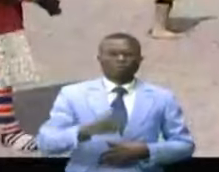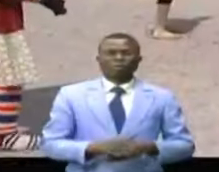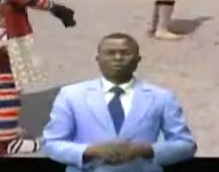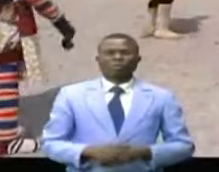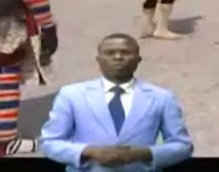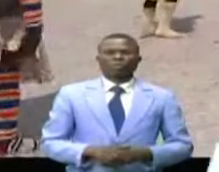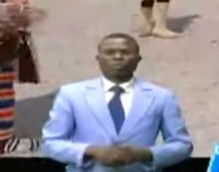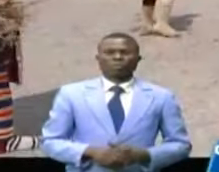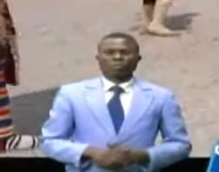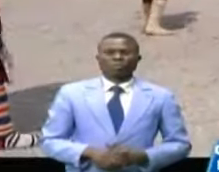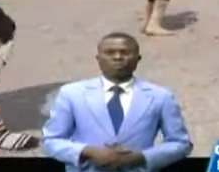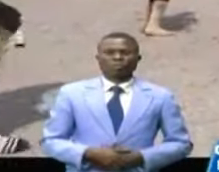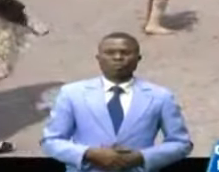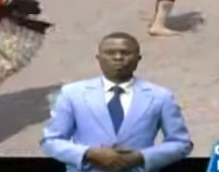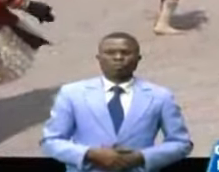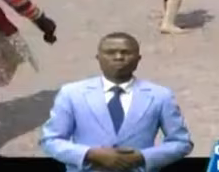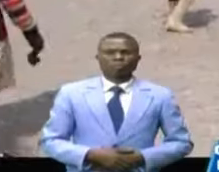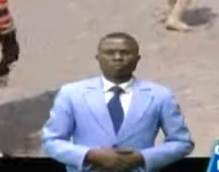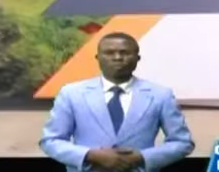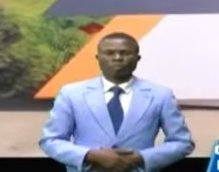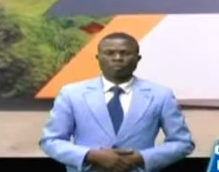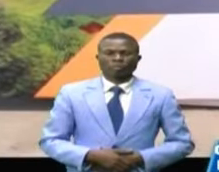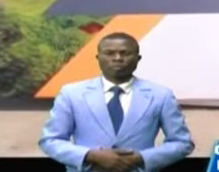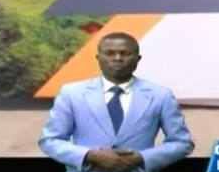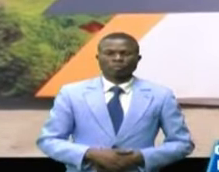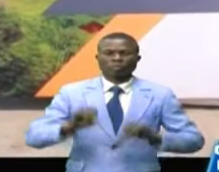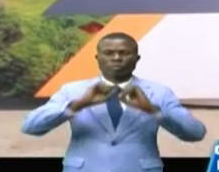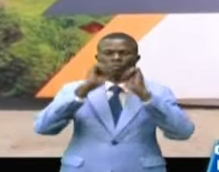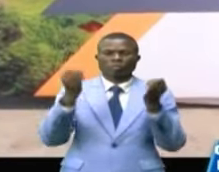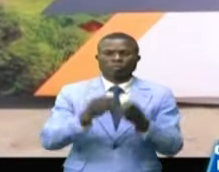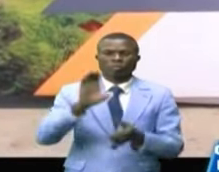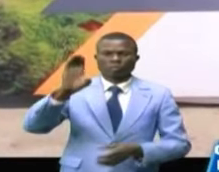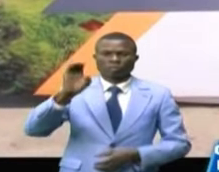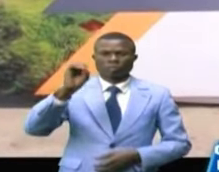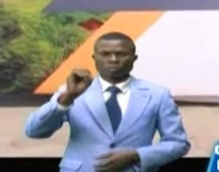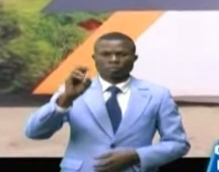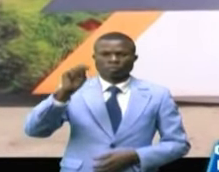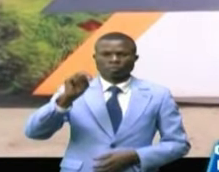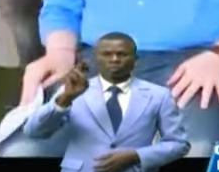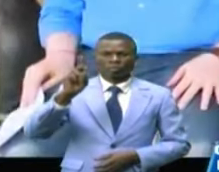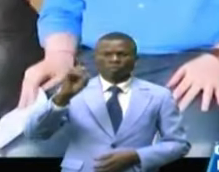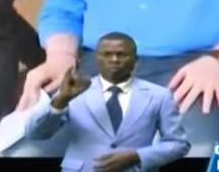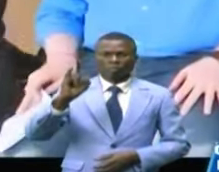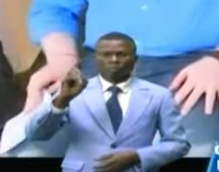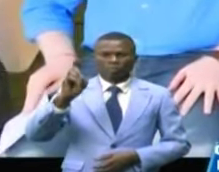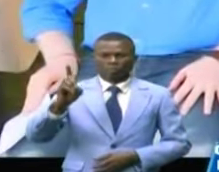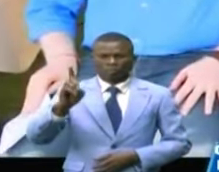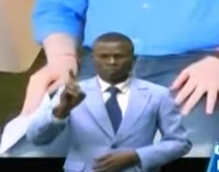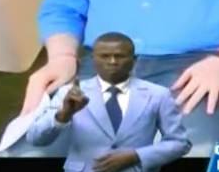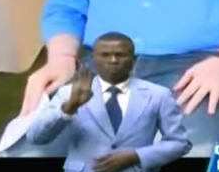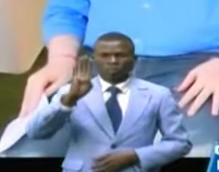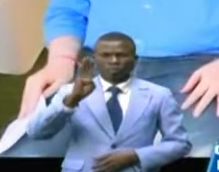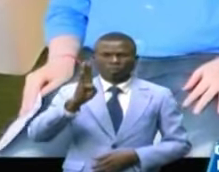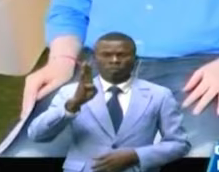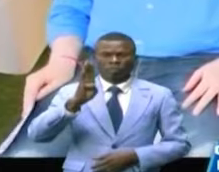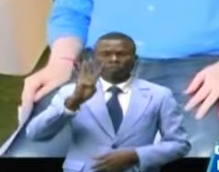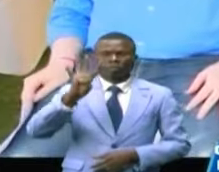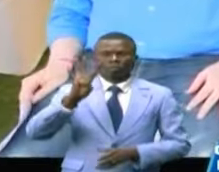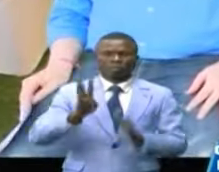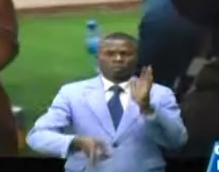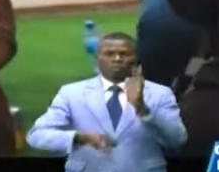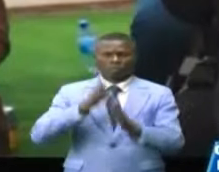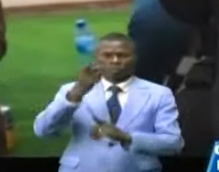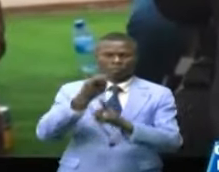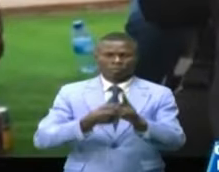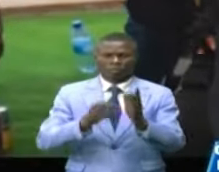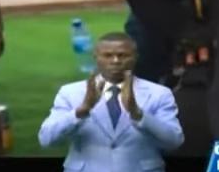C'est une ambiance hors du commun qui a vécu à la société minière Comidé, filiale du groupe ERG Africa, le jeudi 12 octobre 2023.